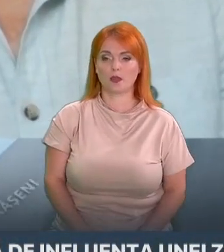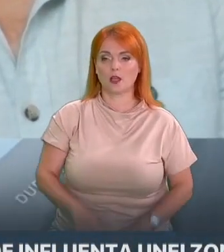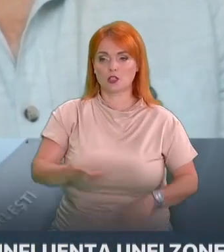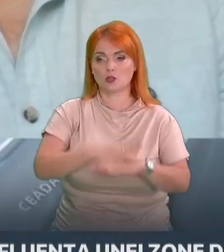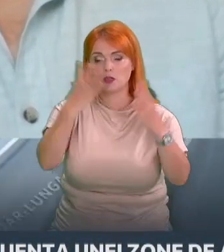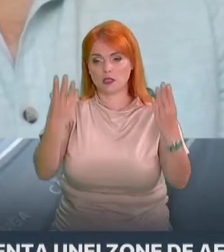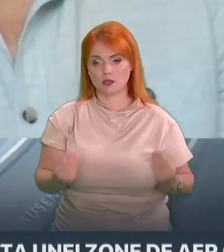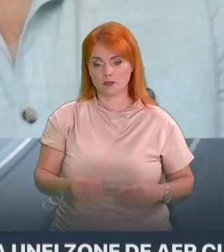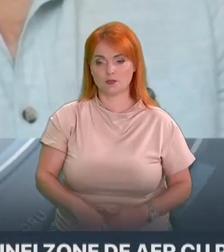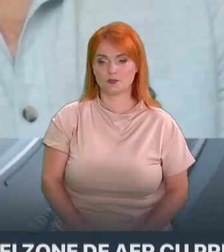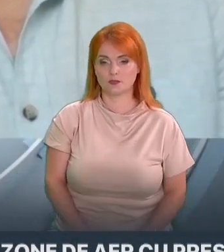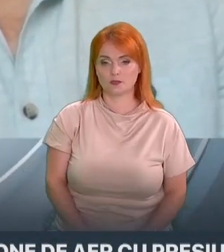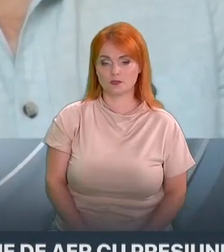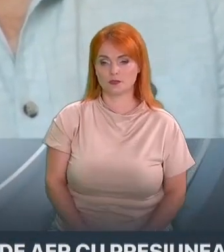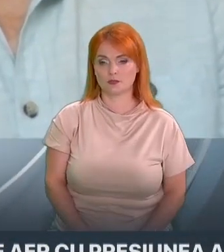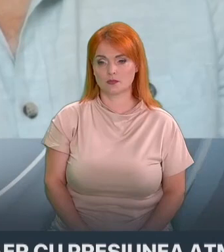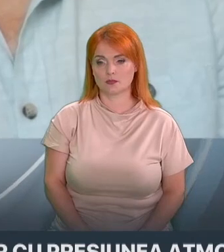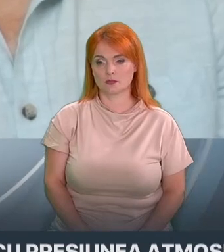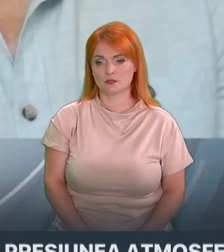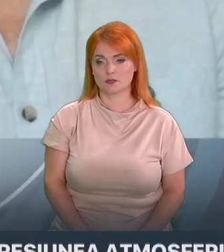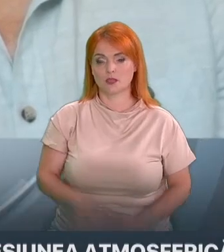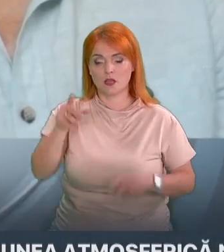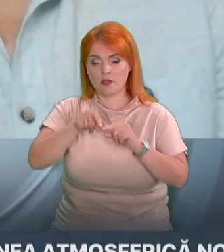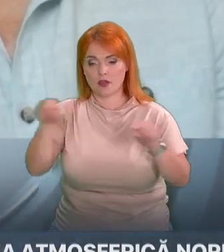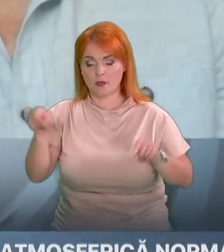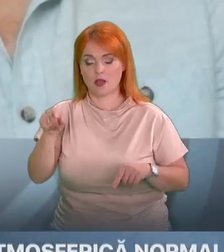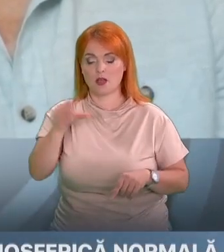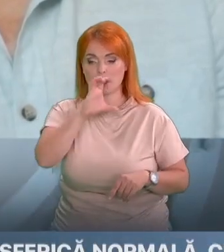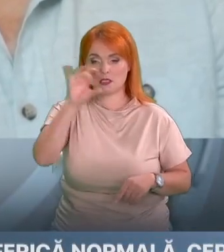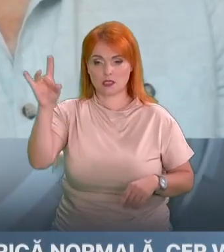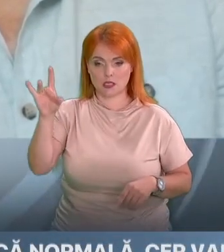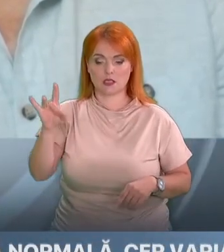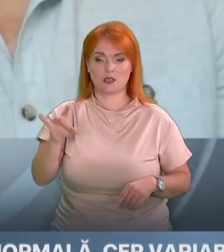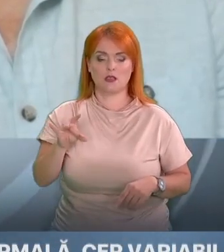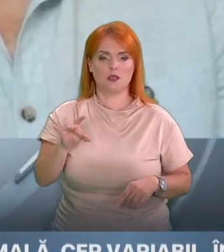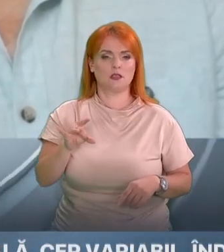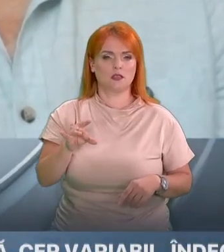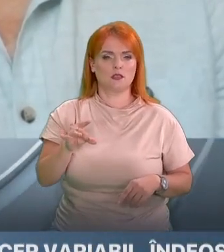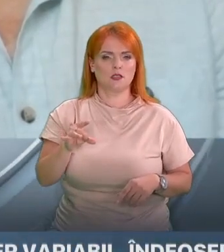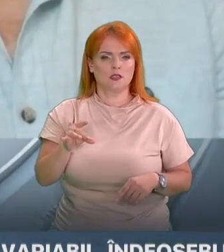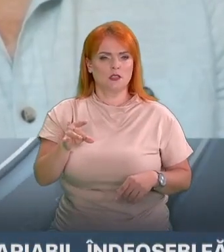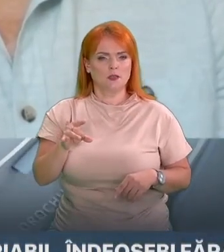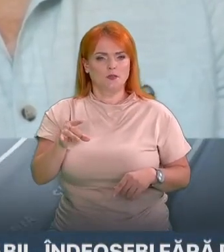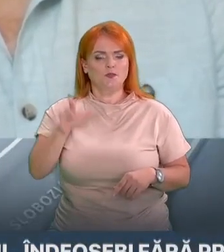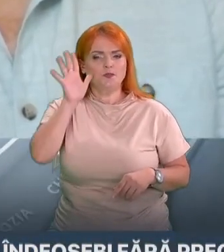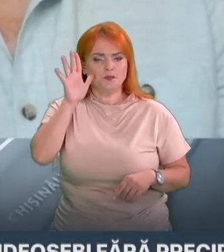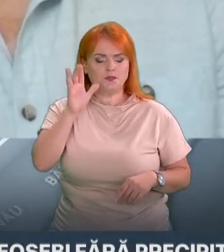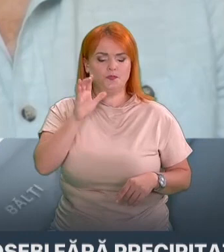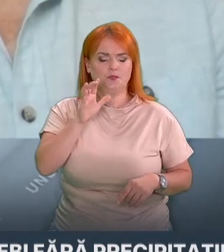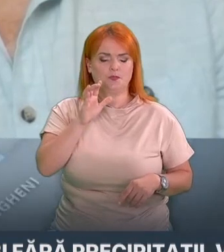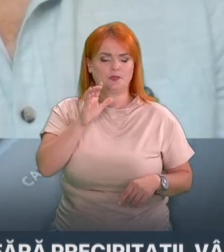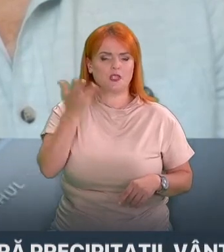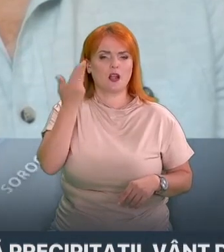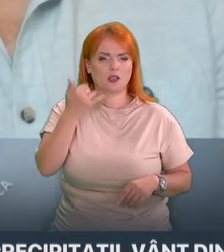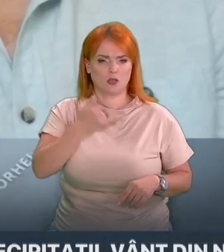ziua! Așadar, în perioada sovietică era intens promovat cultul că Uniunea Sovietică a fost